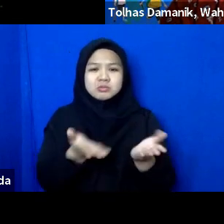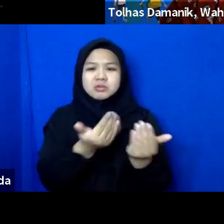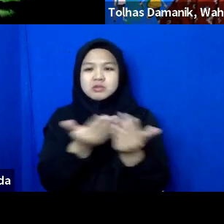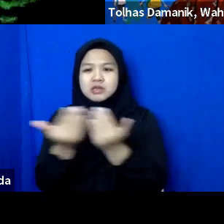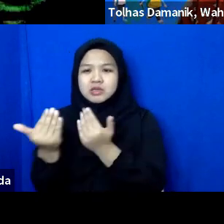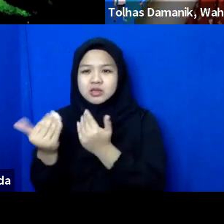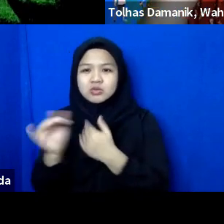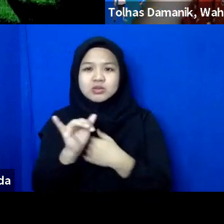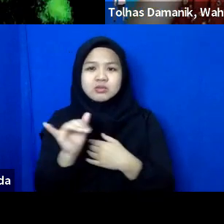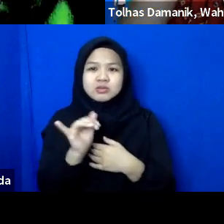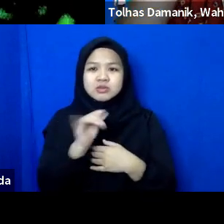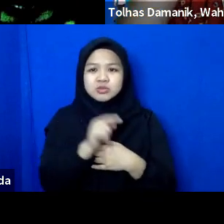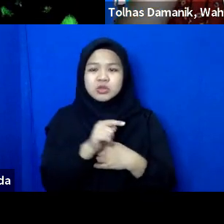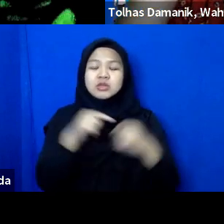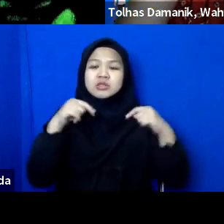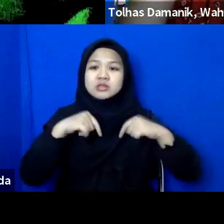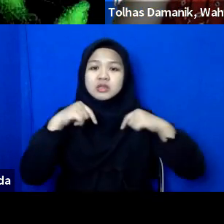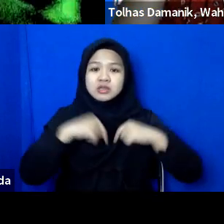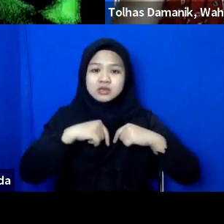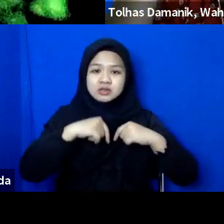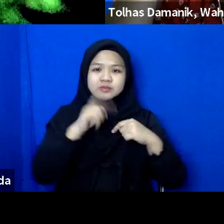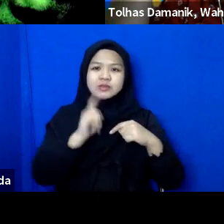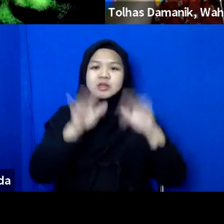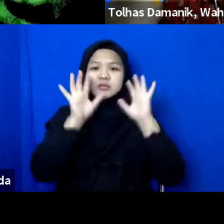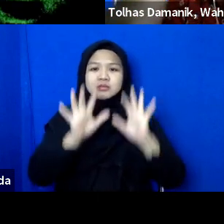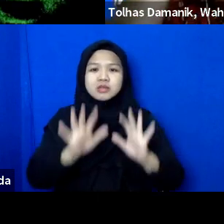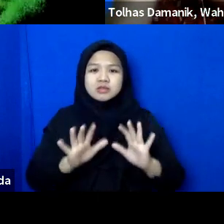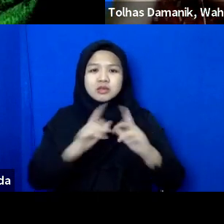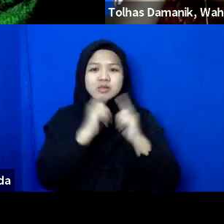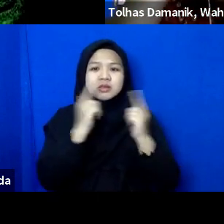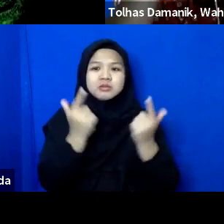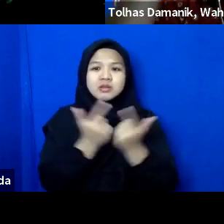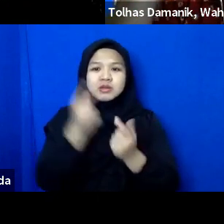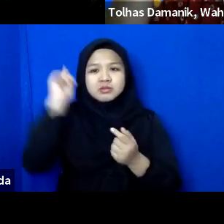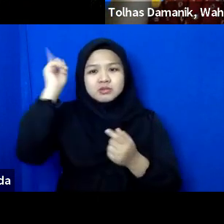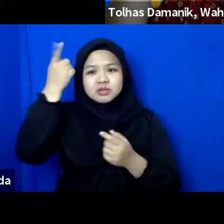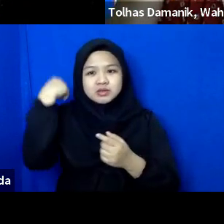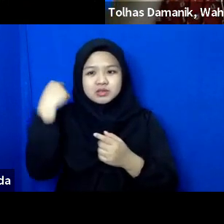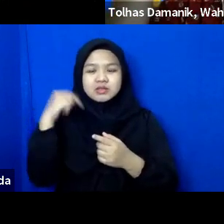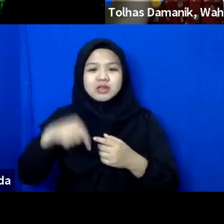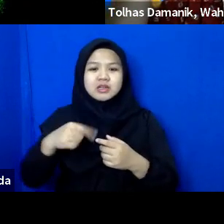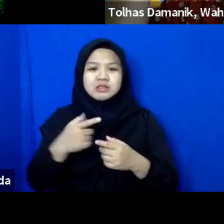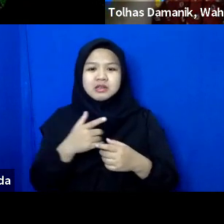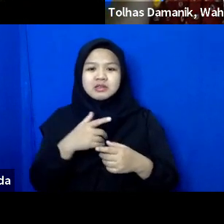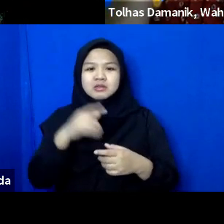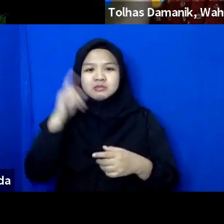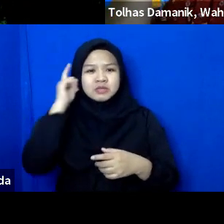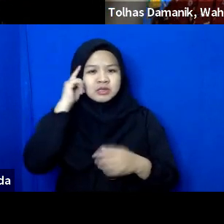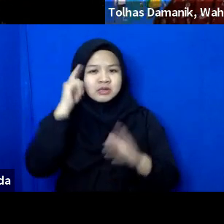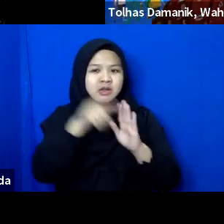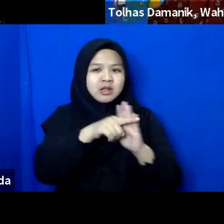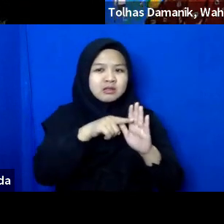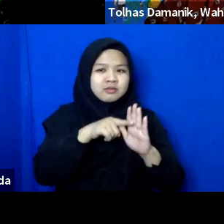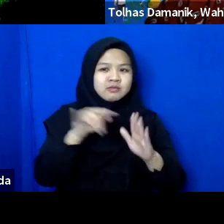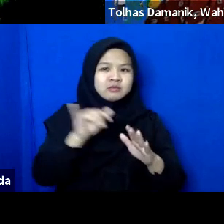begitu sekarang ini banyak kalau bawah bakal bantaya suudzon terhadap